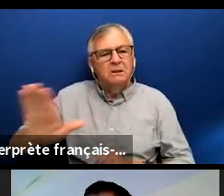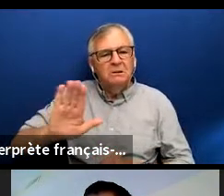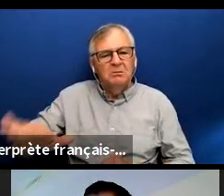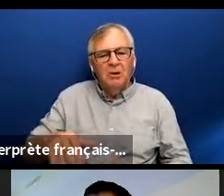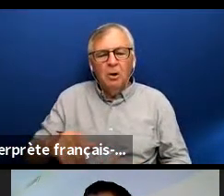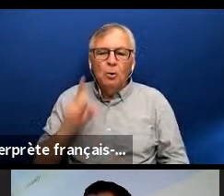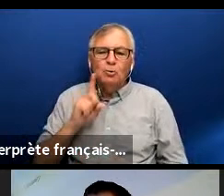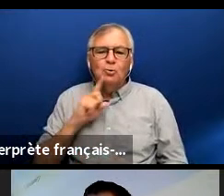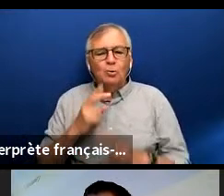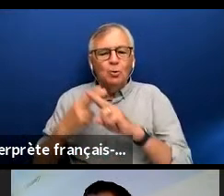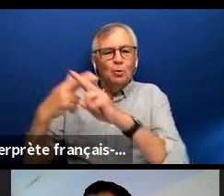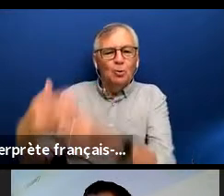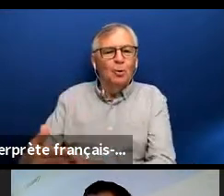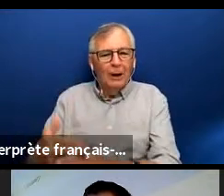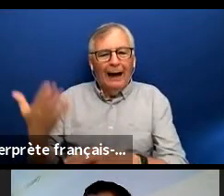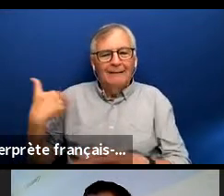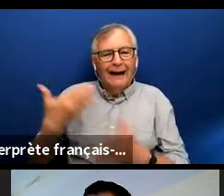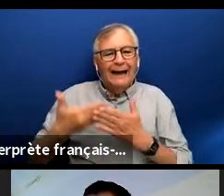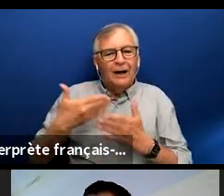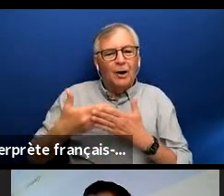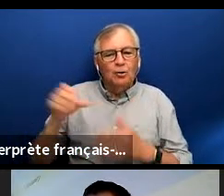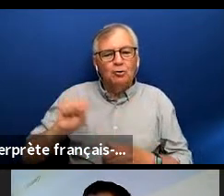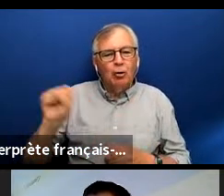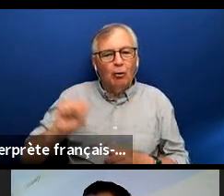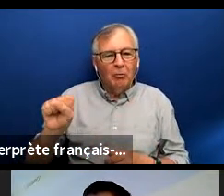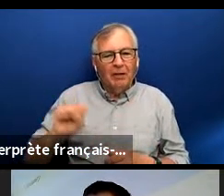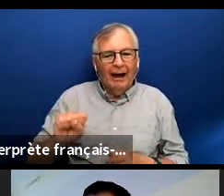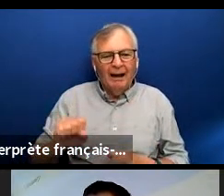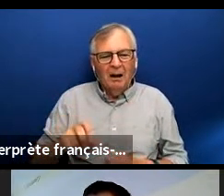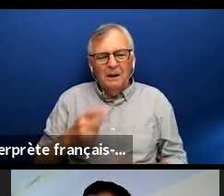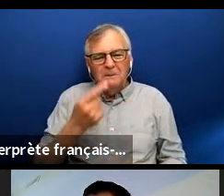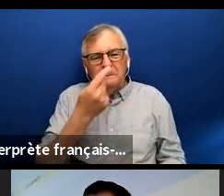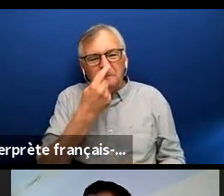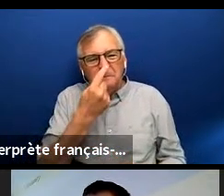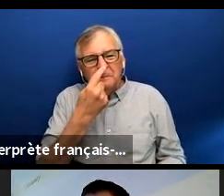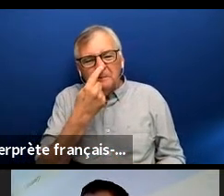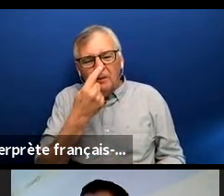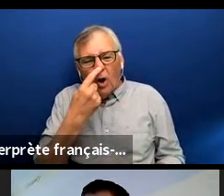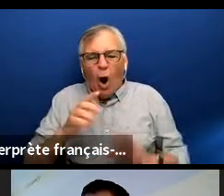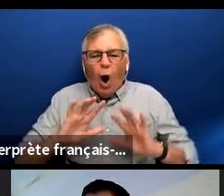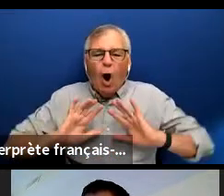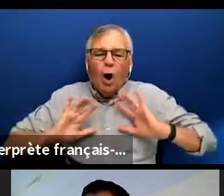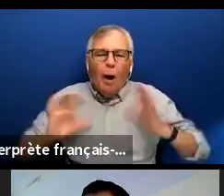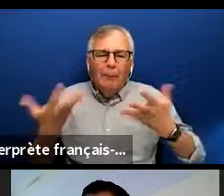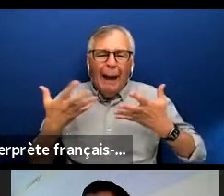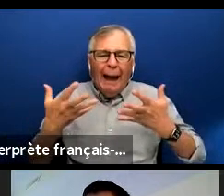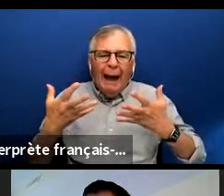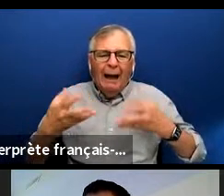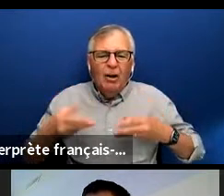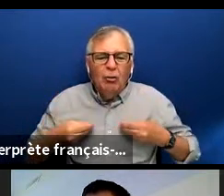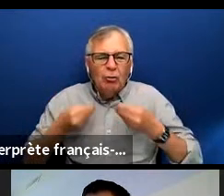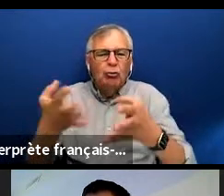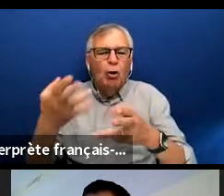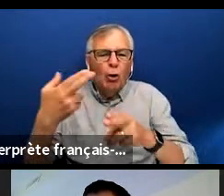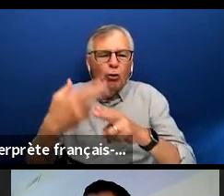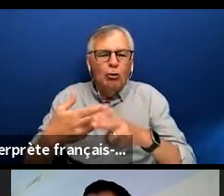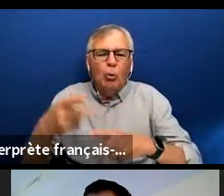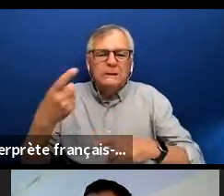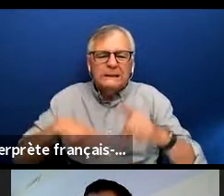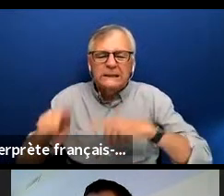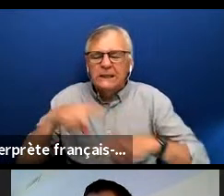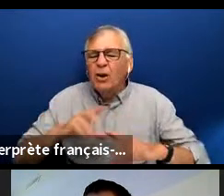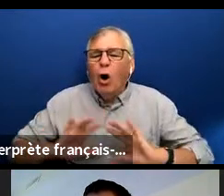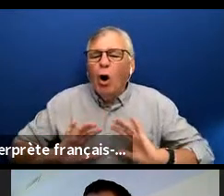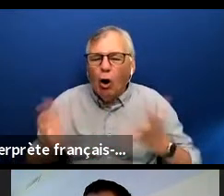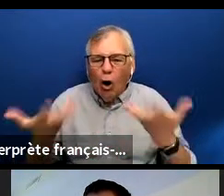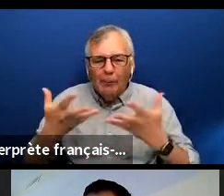une personne sourde quand elle était au secondaire. Et j'avais juste une question par rapport à la façon que ce nom-là est attribué, parce que